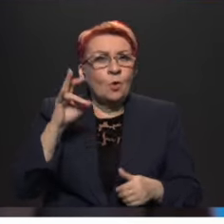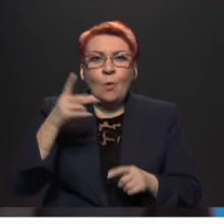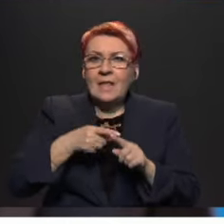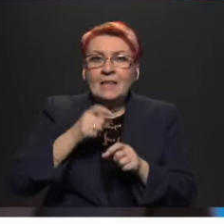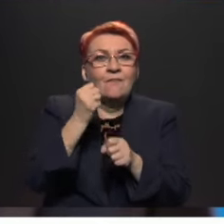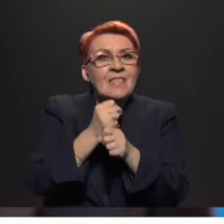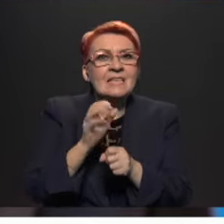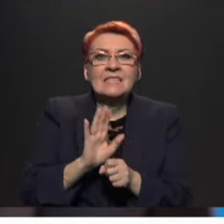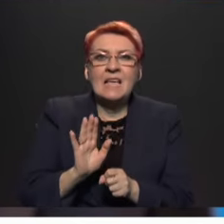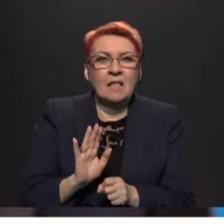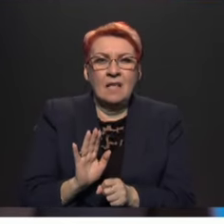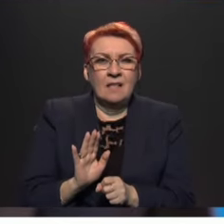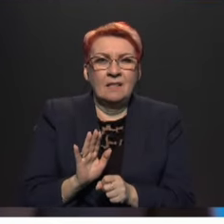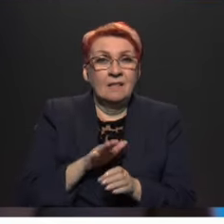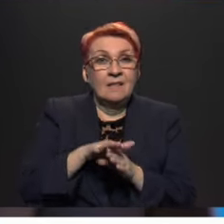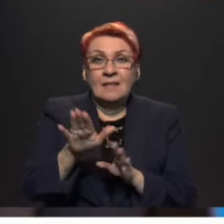сделал. Он, наоборот,